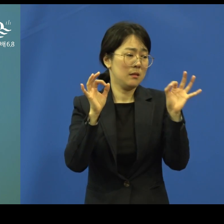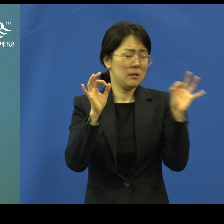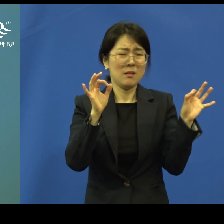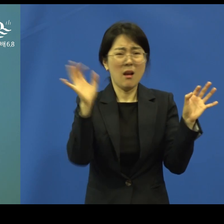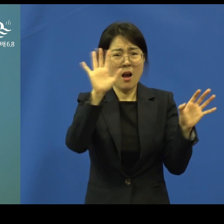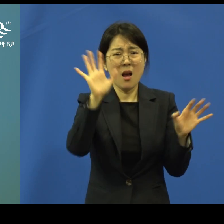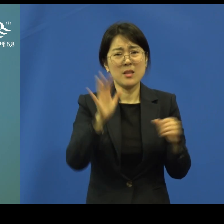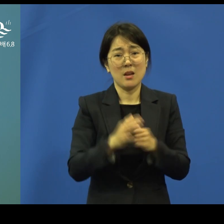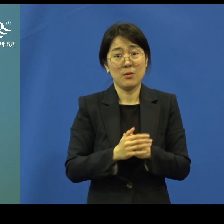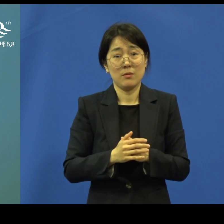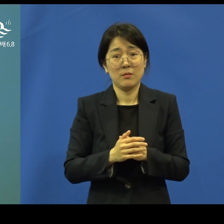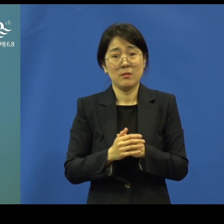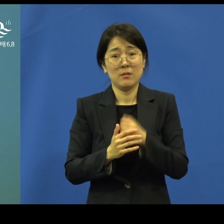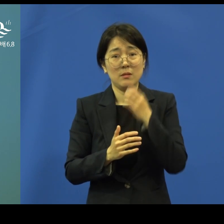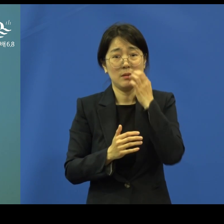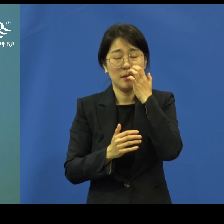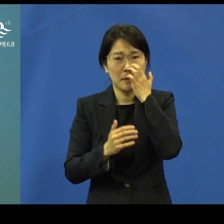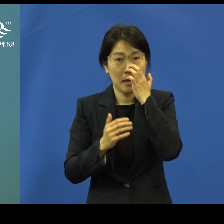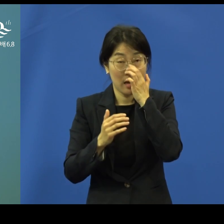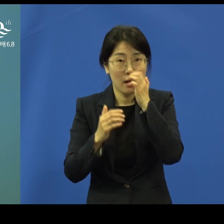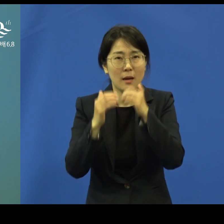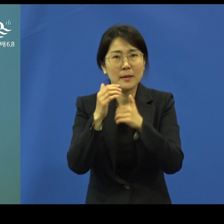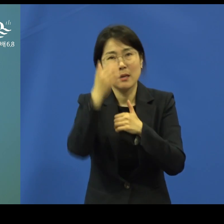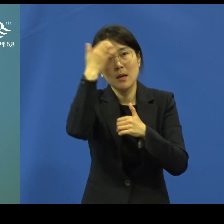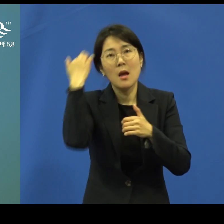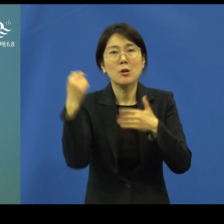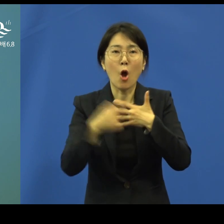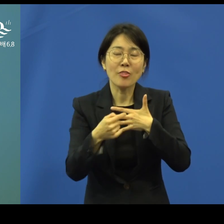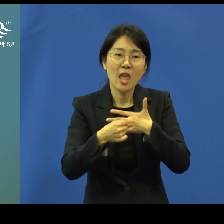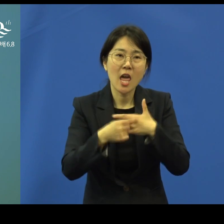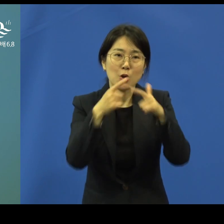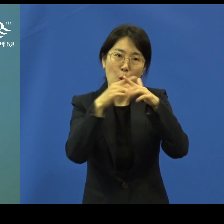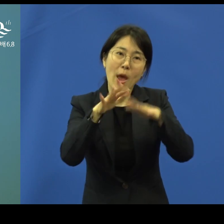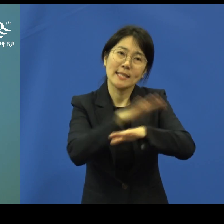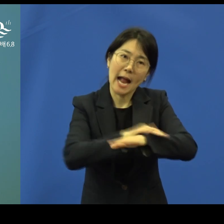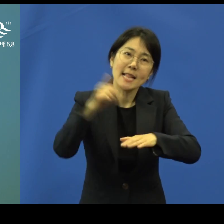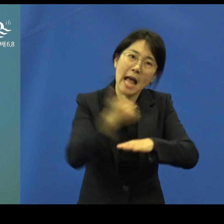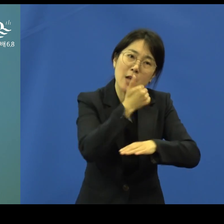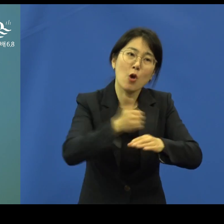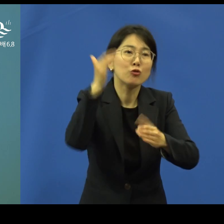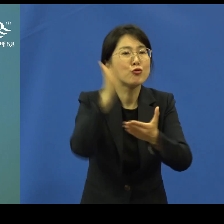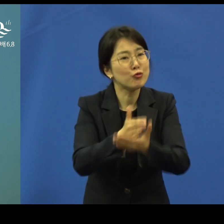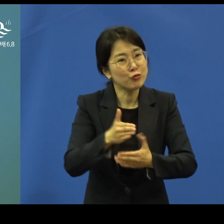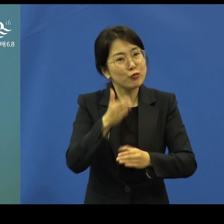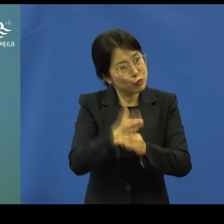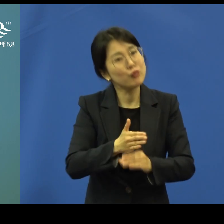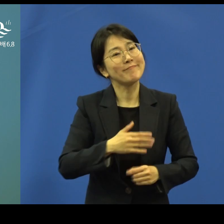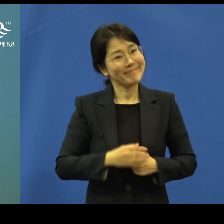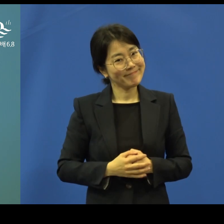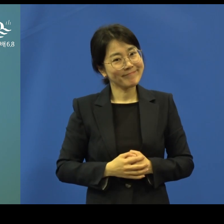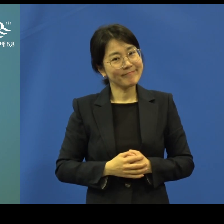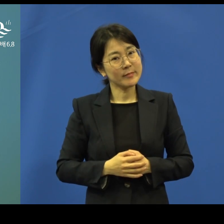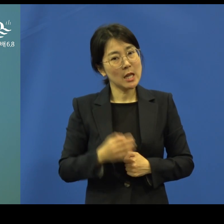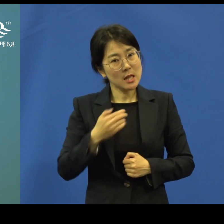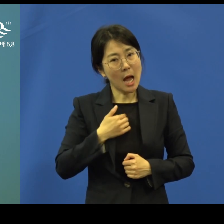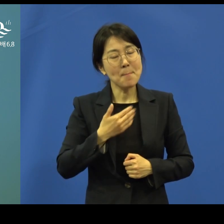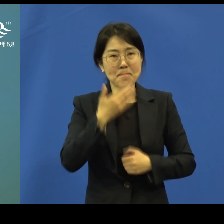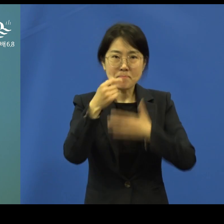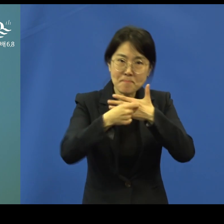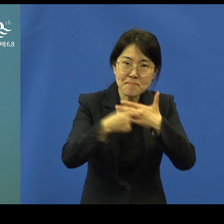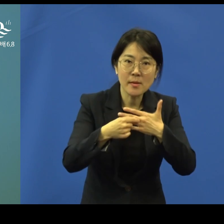그런 외적 행위로 스스로를 만족하는 그런 종교적 모범생이 아니고